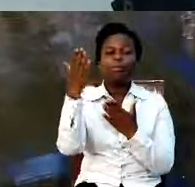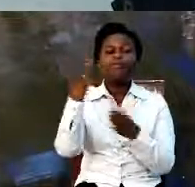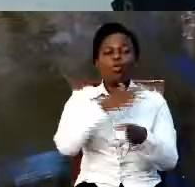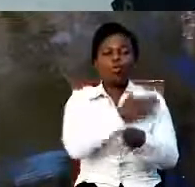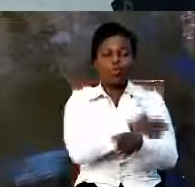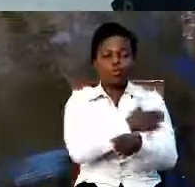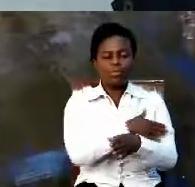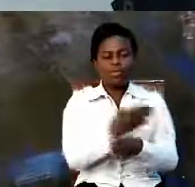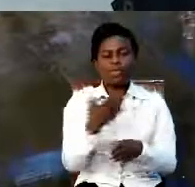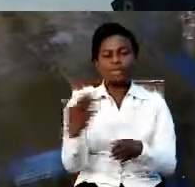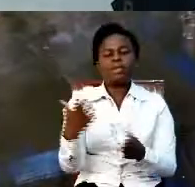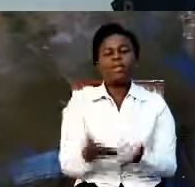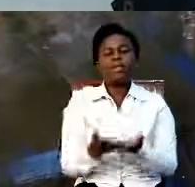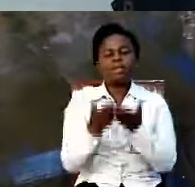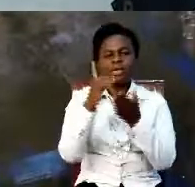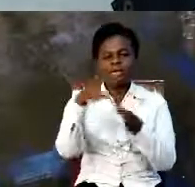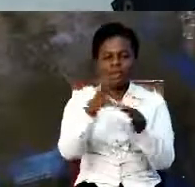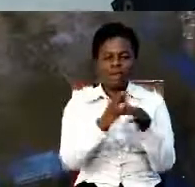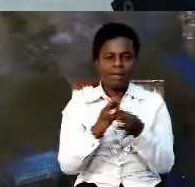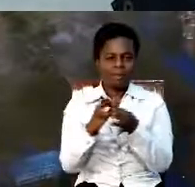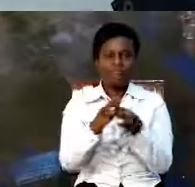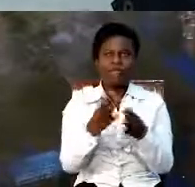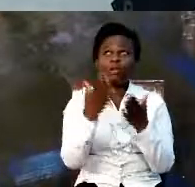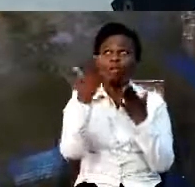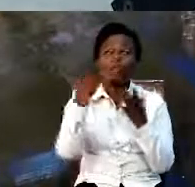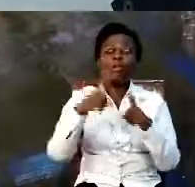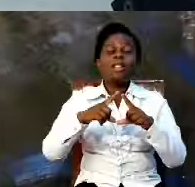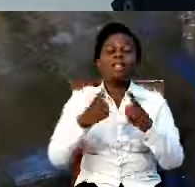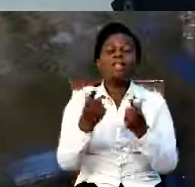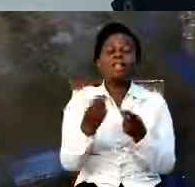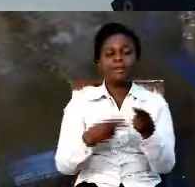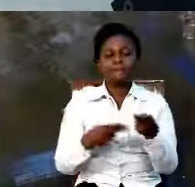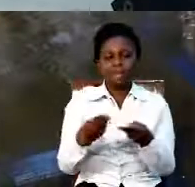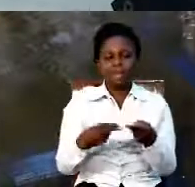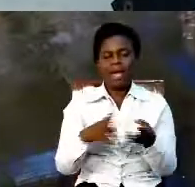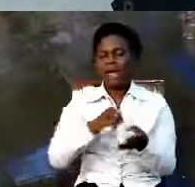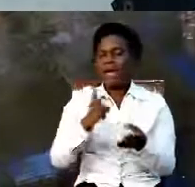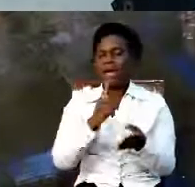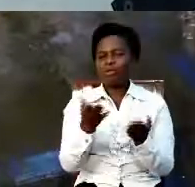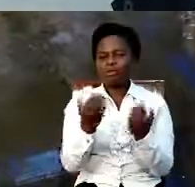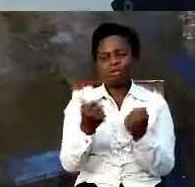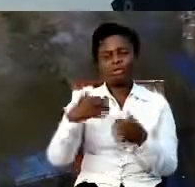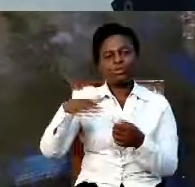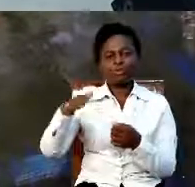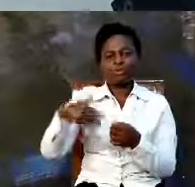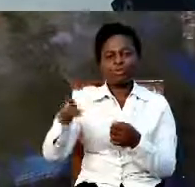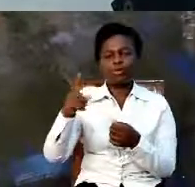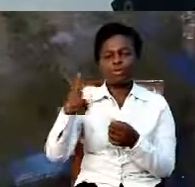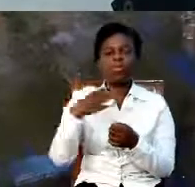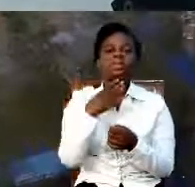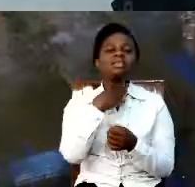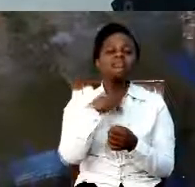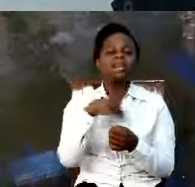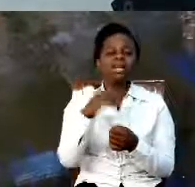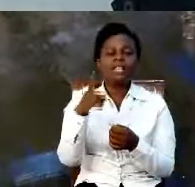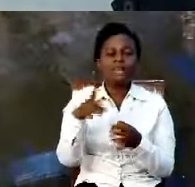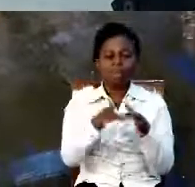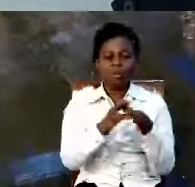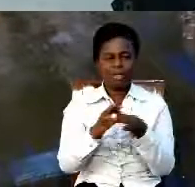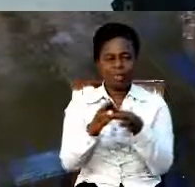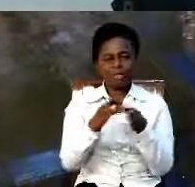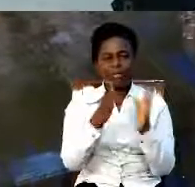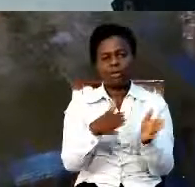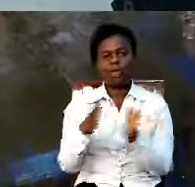kuwahudumia wengine kunatusaidia kuwa na mahusiano na Mungu, lakini pia hatuwezi kuondoa ile hitaji la kuwa na mahusiano na